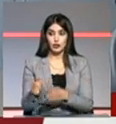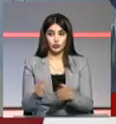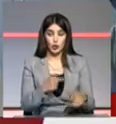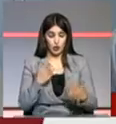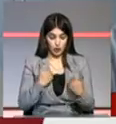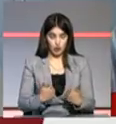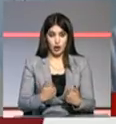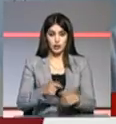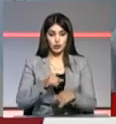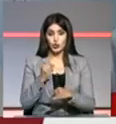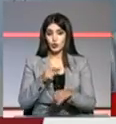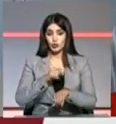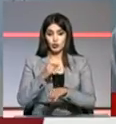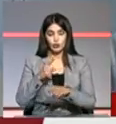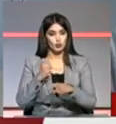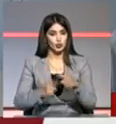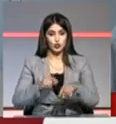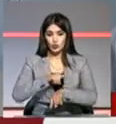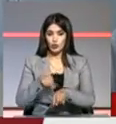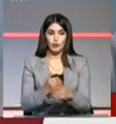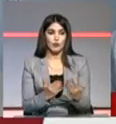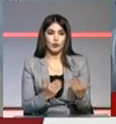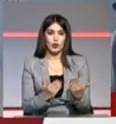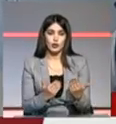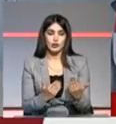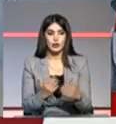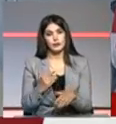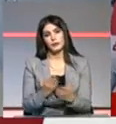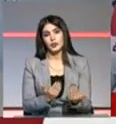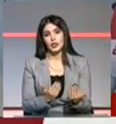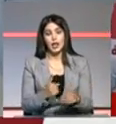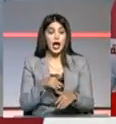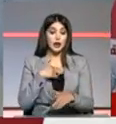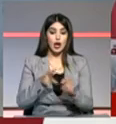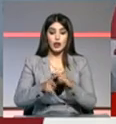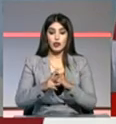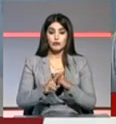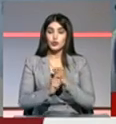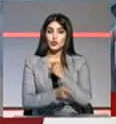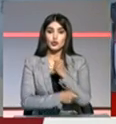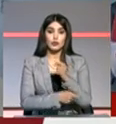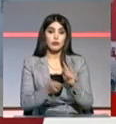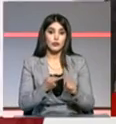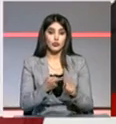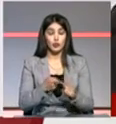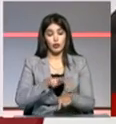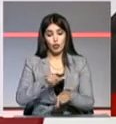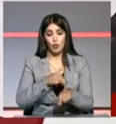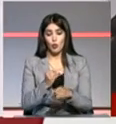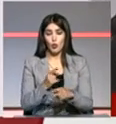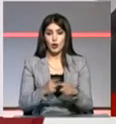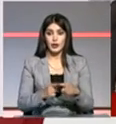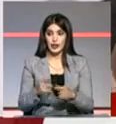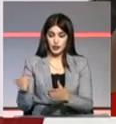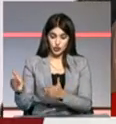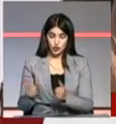جينا انتظار، باش نقول لك نعرف خالتي جات عندها جمعتين، استنيت ثلاث سوايع ونص. أنا جبت الوالدة